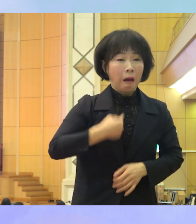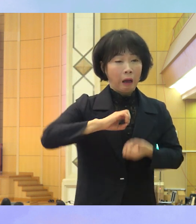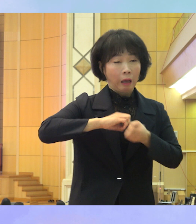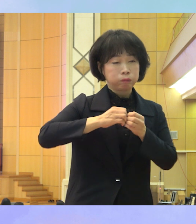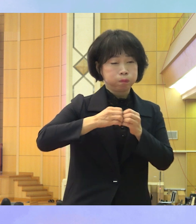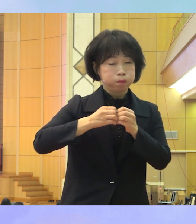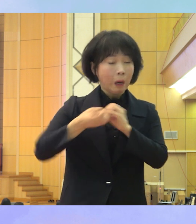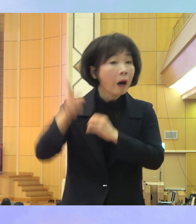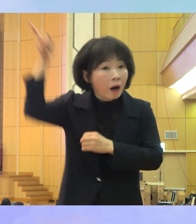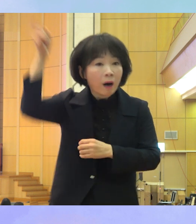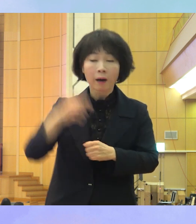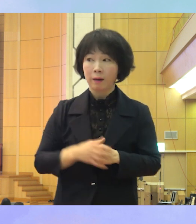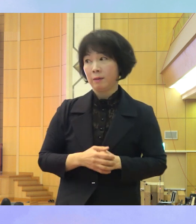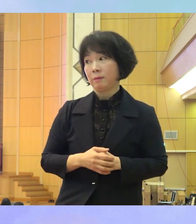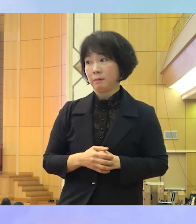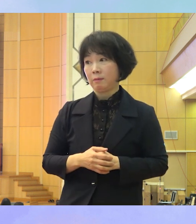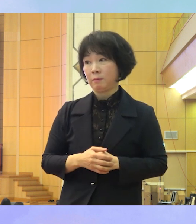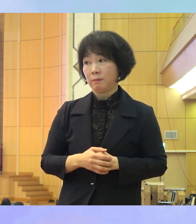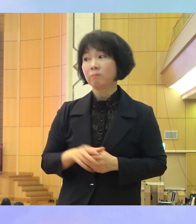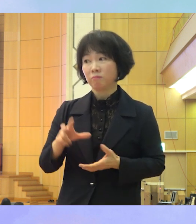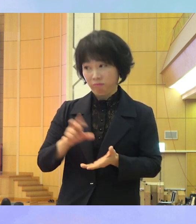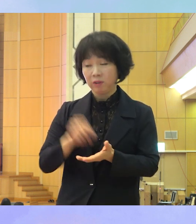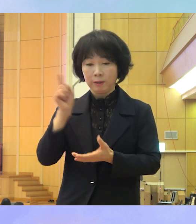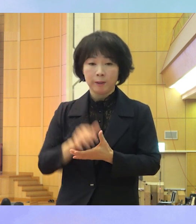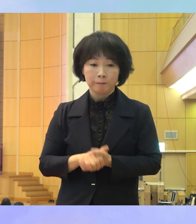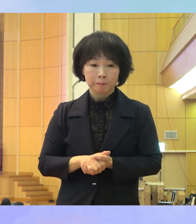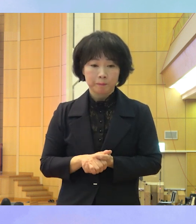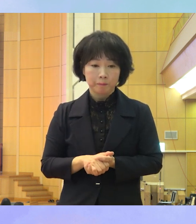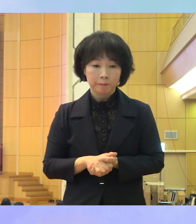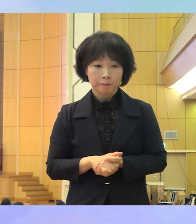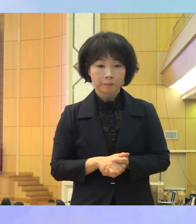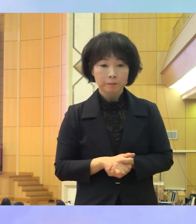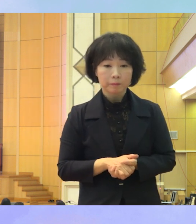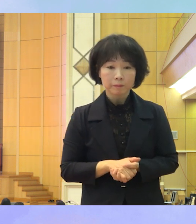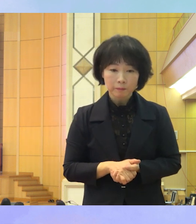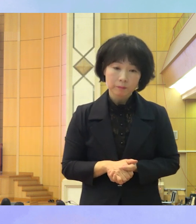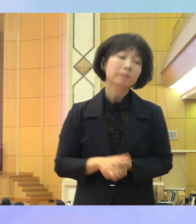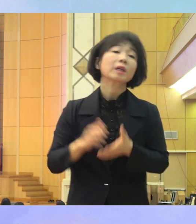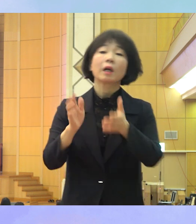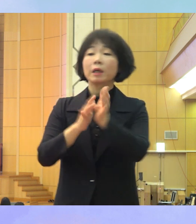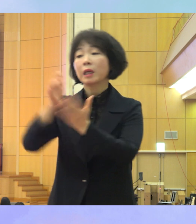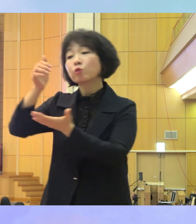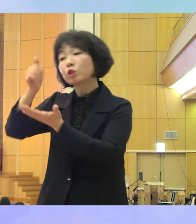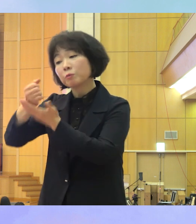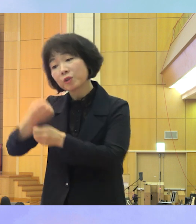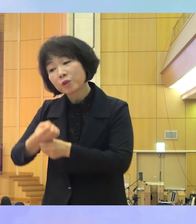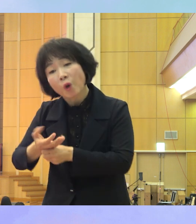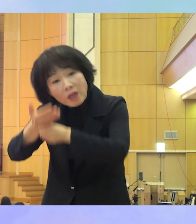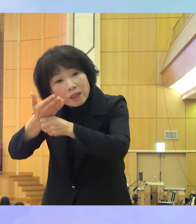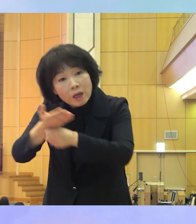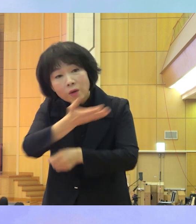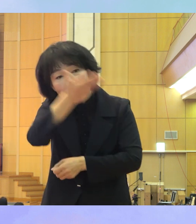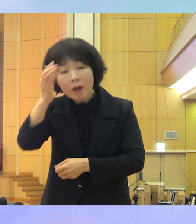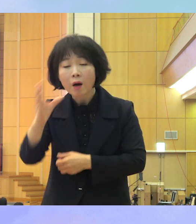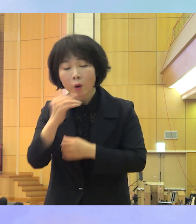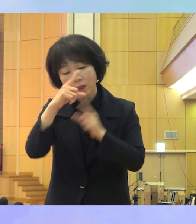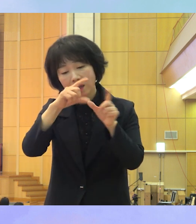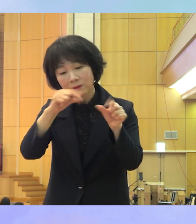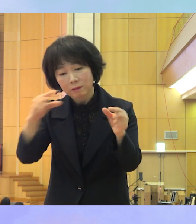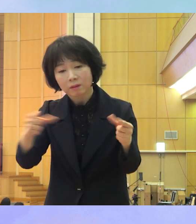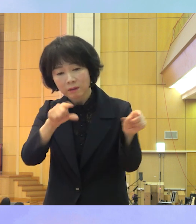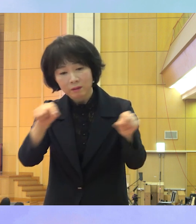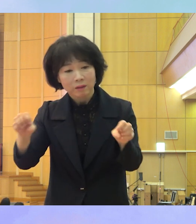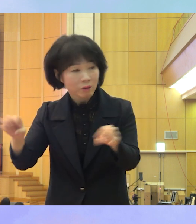그러니까 저 사람들은 이런 거 안 해요. 주님은 성찬하라고 분명히 말씀했는데